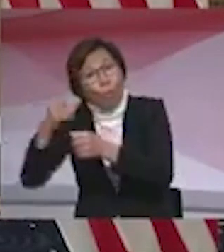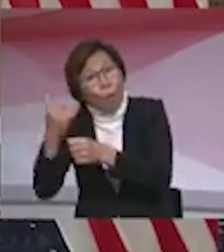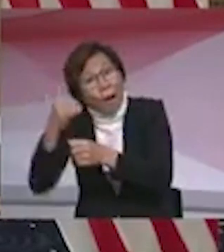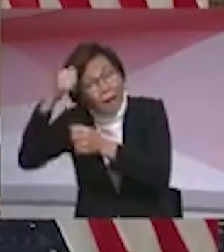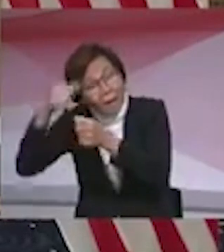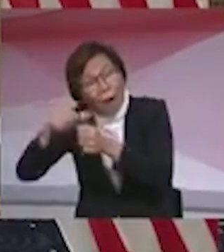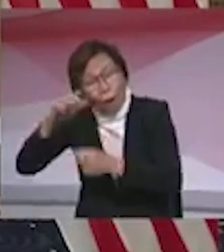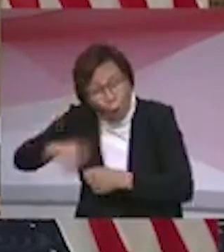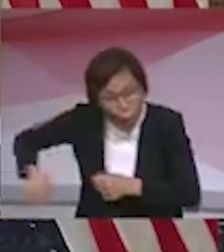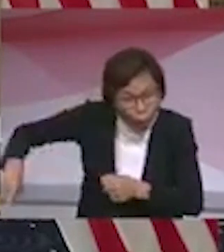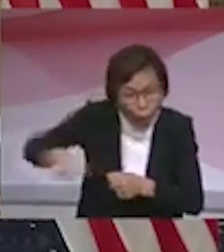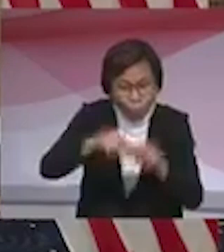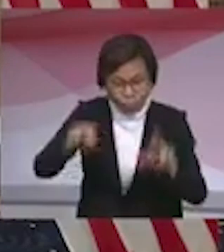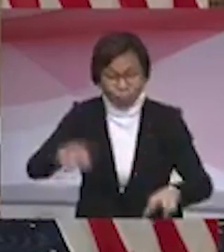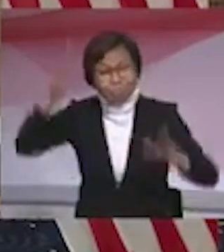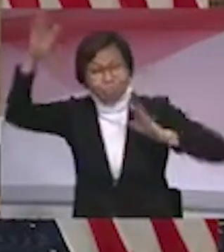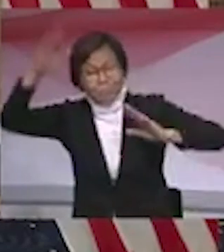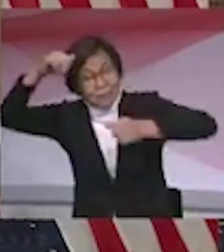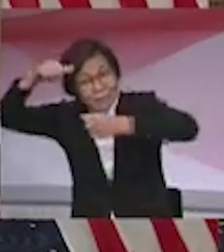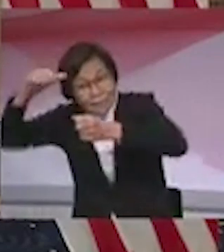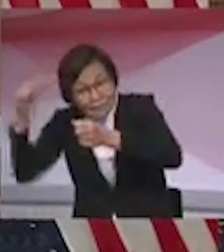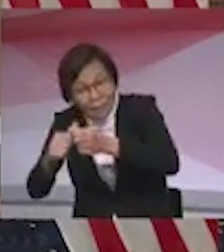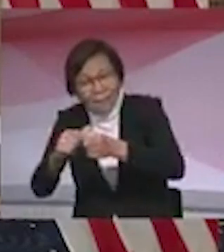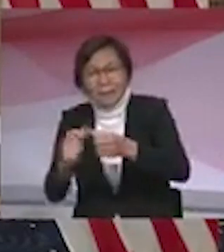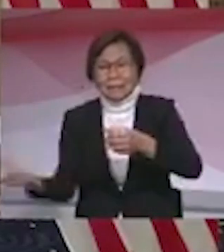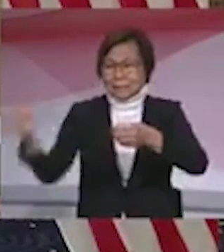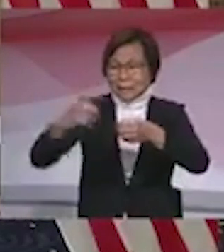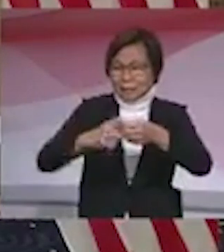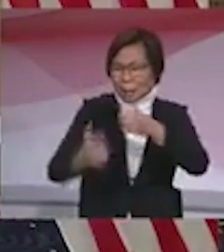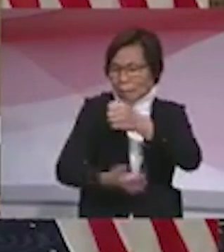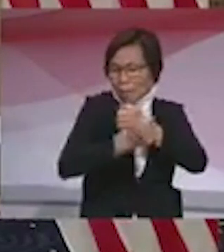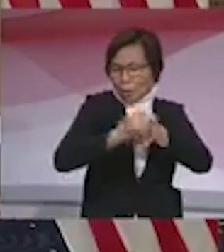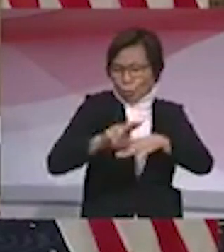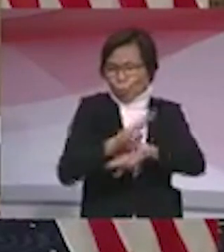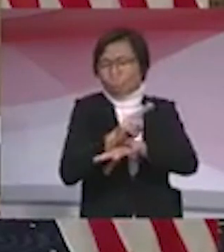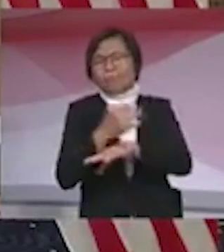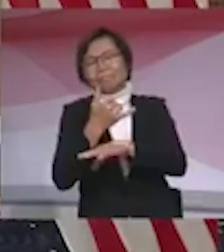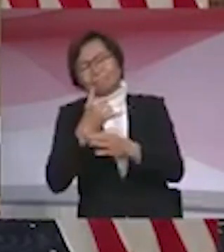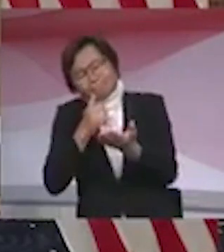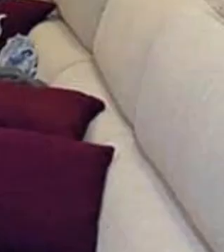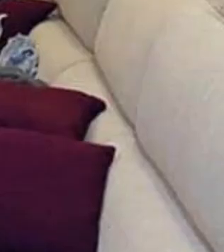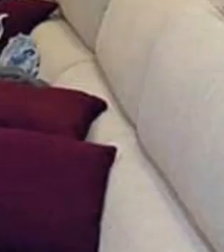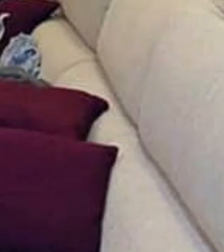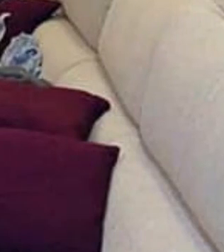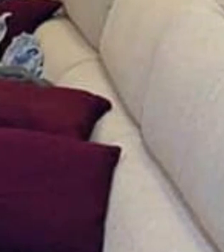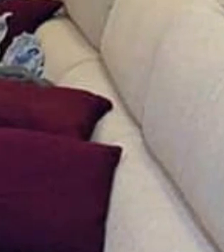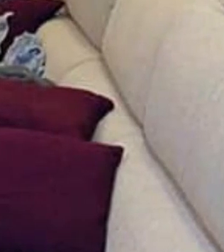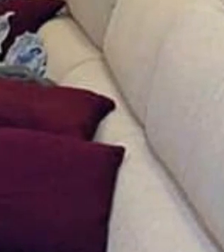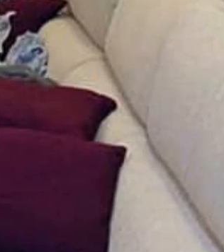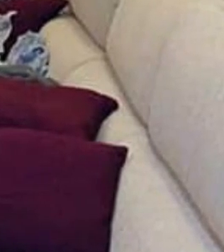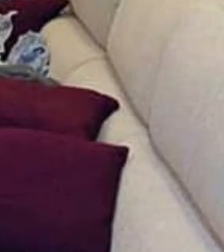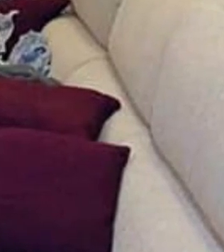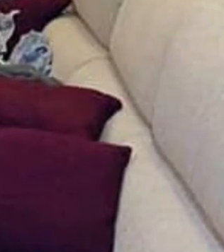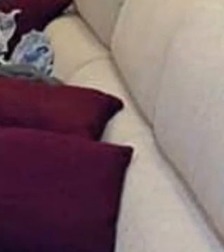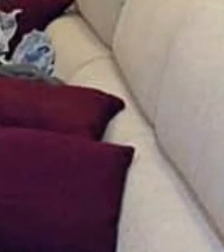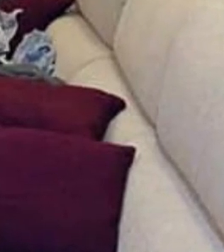seluruh rakyat Malaysia tentang bahaya penyalahgunaan dadah yang terus menjadi